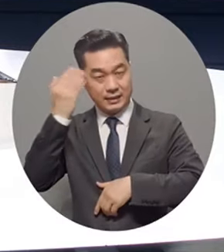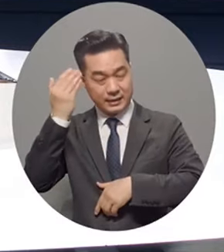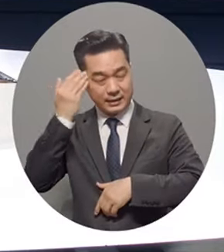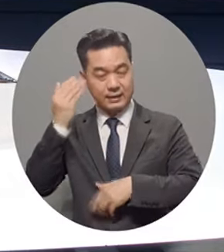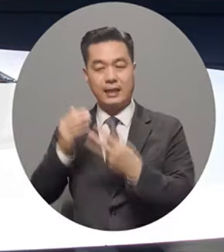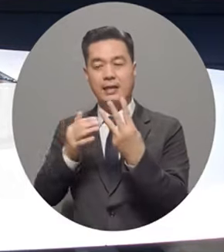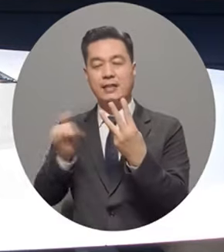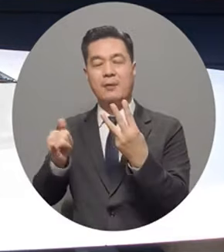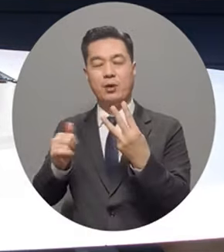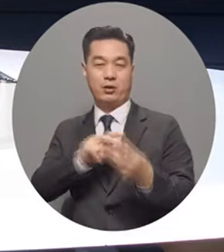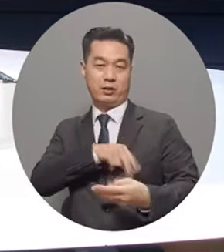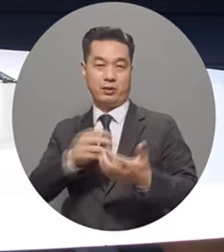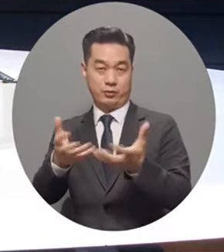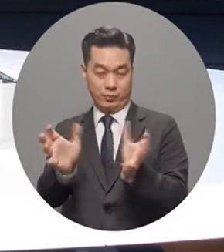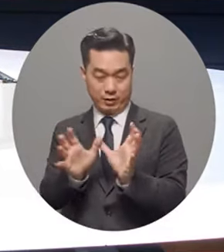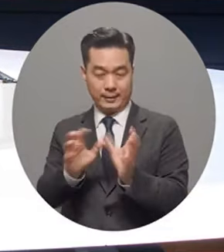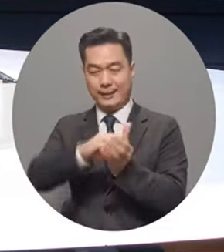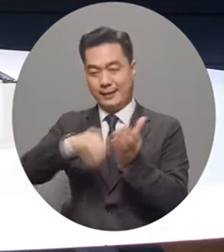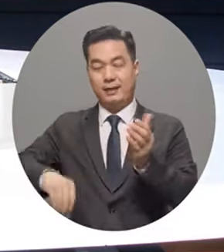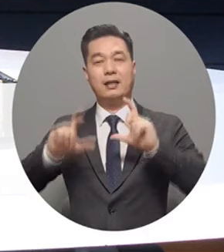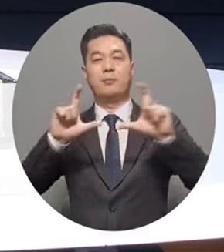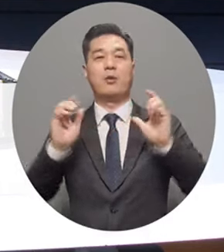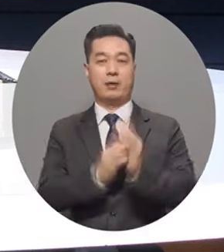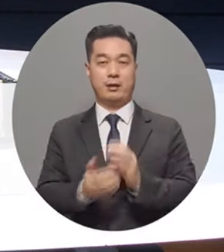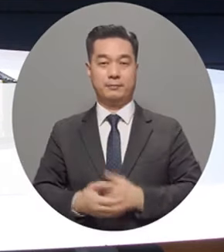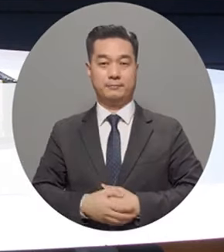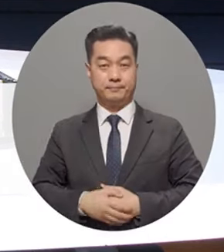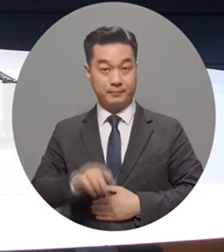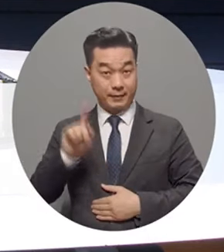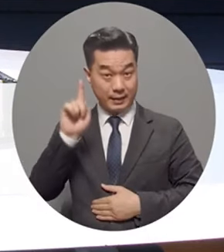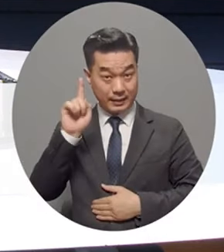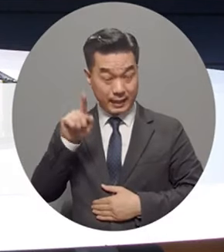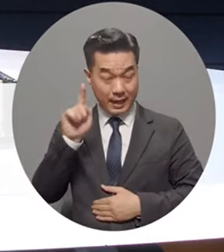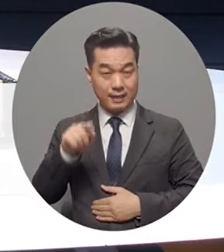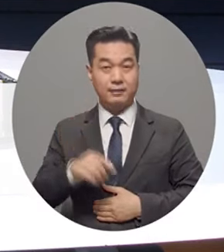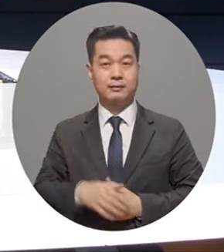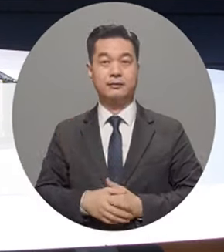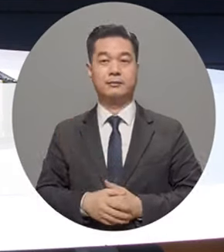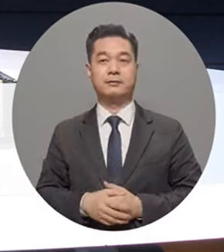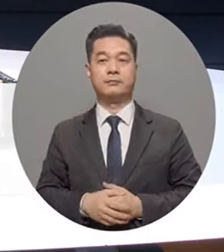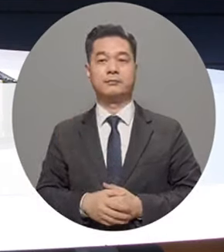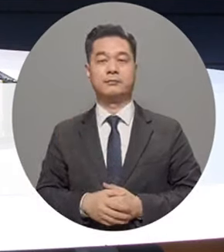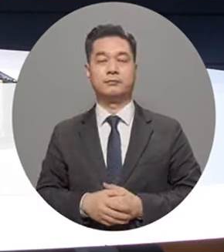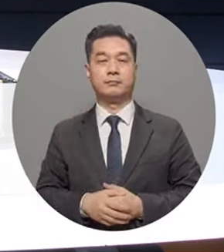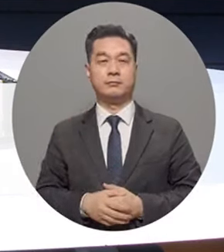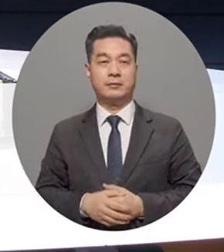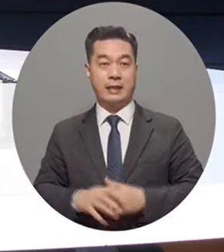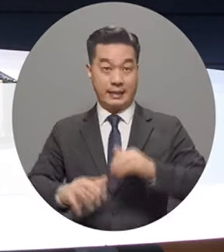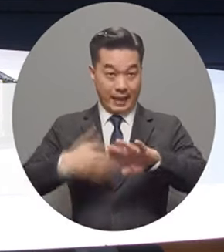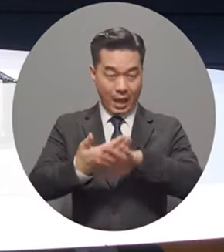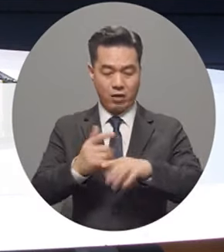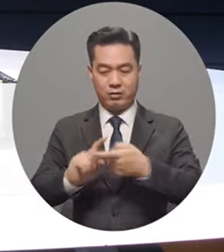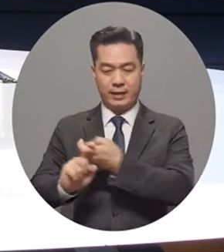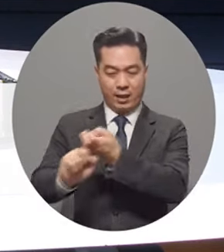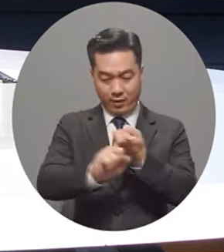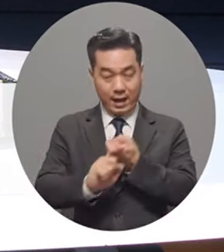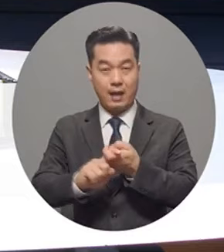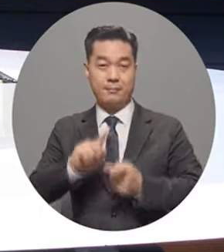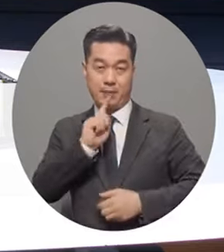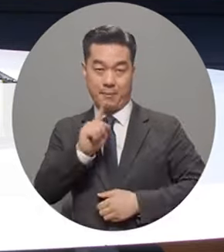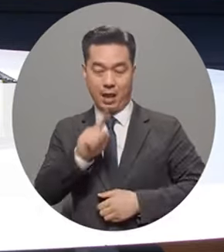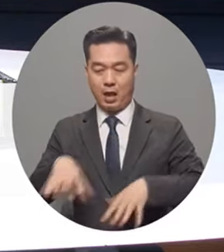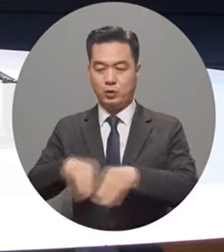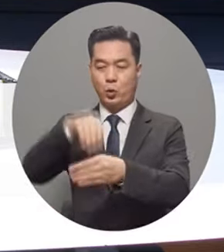발표했습니다. 내일 예정된 이낙연 전 대표의 탈당을 앞두고 개혁 대연합을 제안하면서 총선을 앞둔 연대